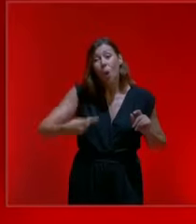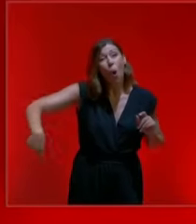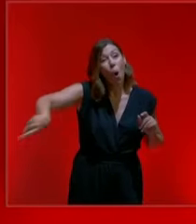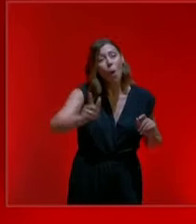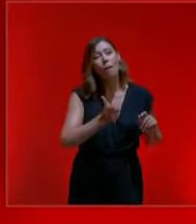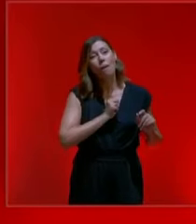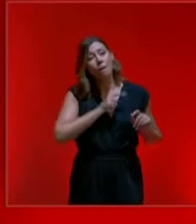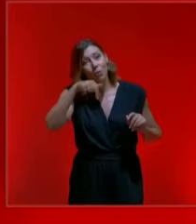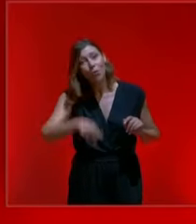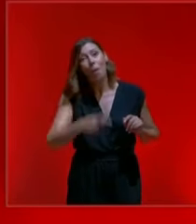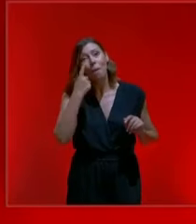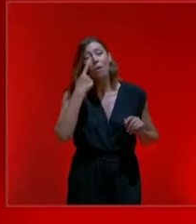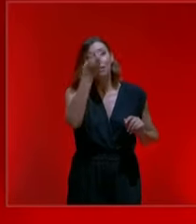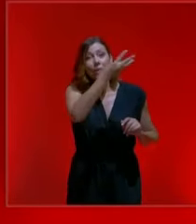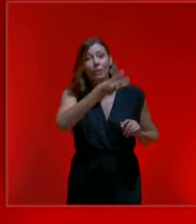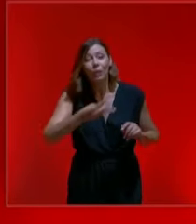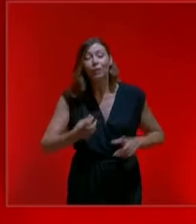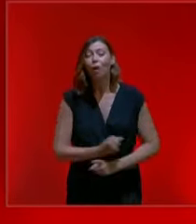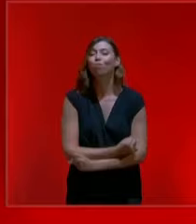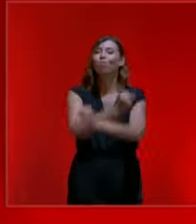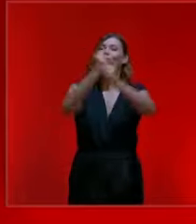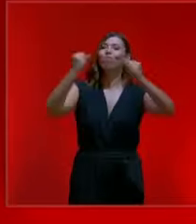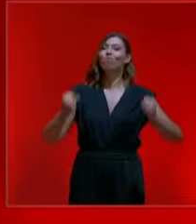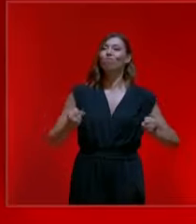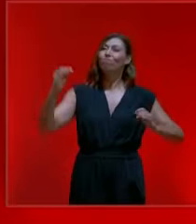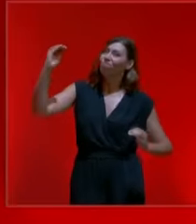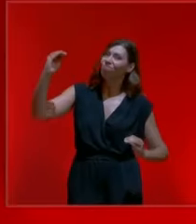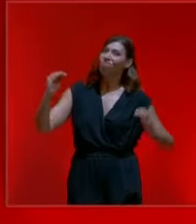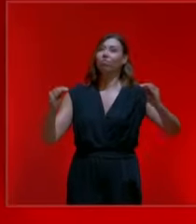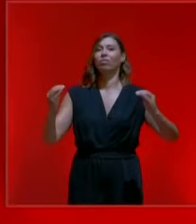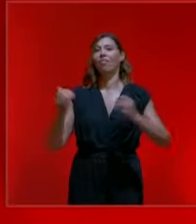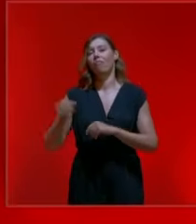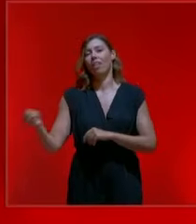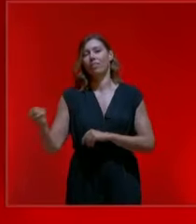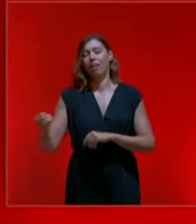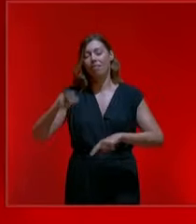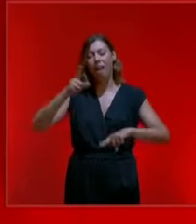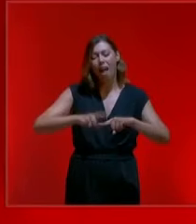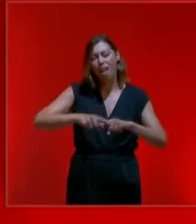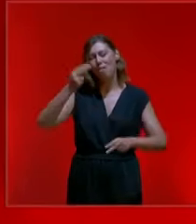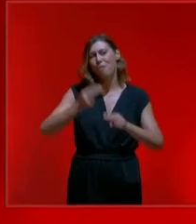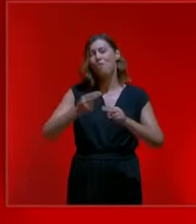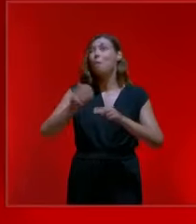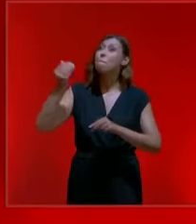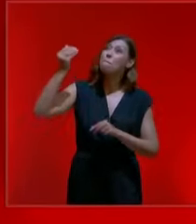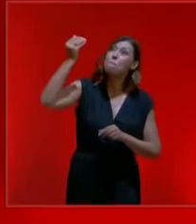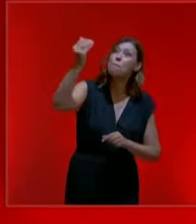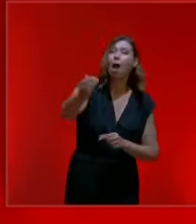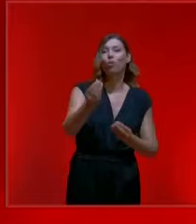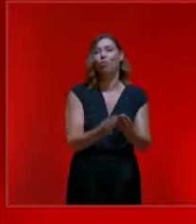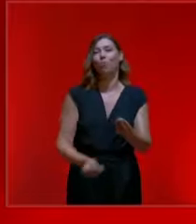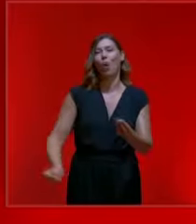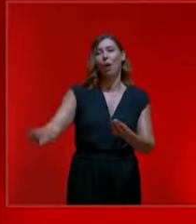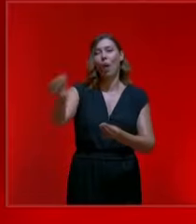χτίσουμε την παράταξη της νίκης απέναντι στη δεξιά. Η Ελλάδα αξίζει ένα καλύτερο μέλλον. Ο δικός μας δρόμος, ο δρόμος